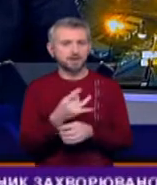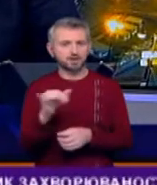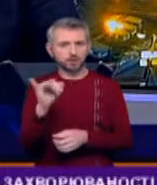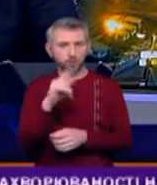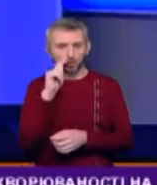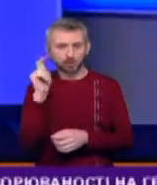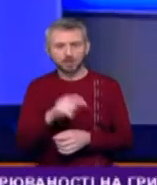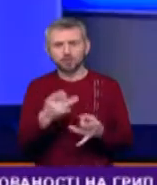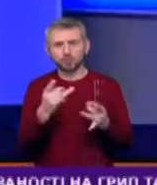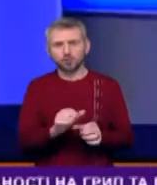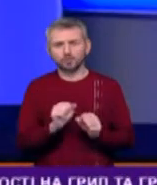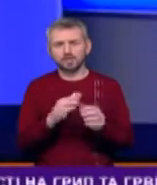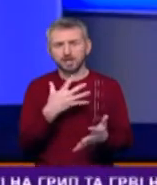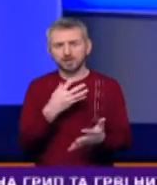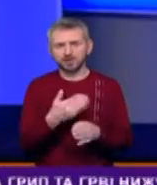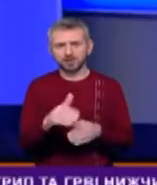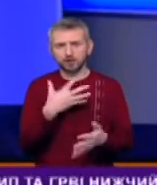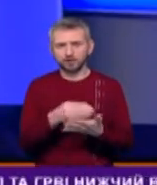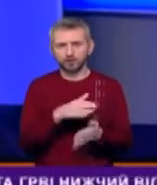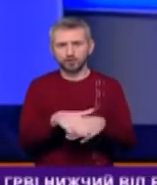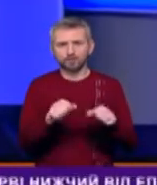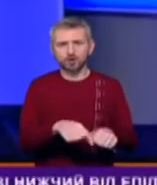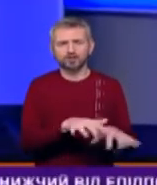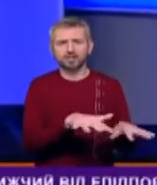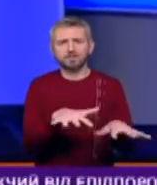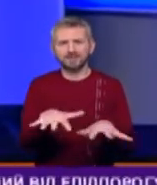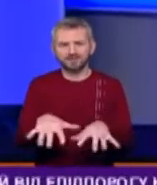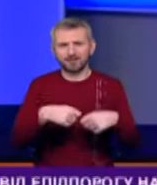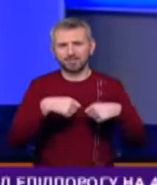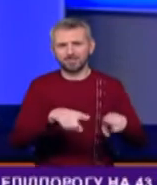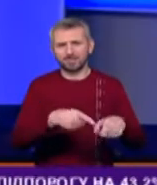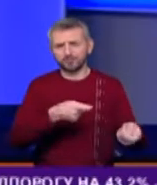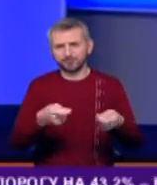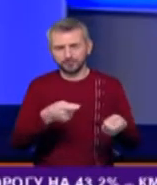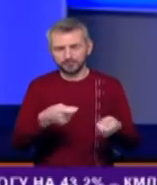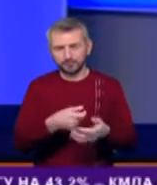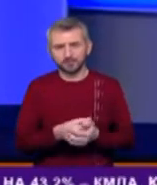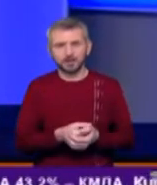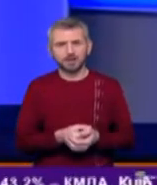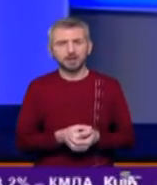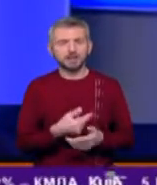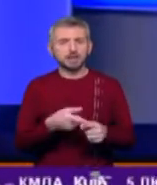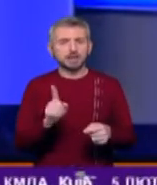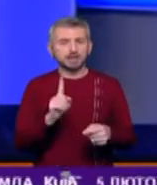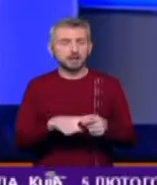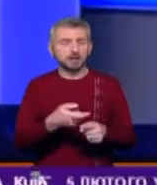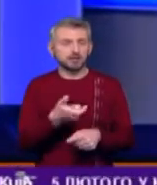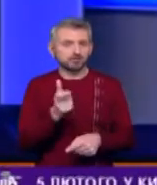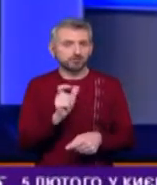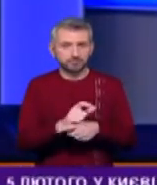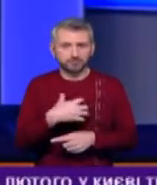просто віддала частину своїх повноважень на місця. От, власне, децентралізація, про яку ми вже говорили, це надзвичайна